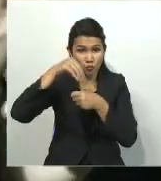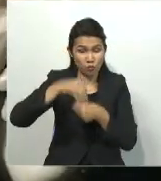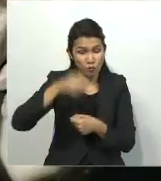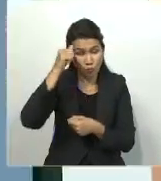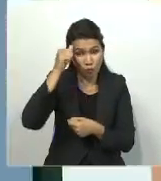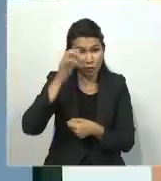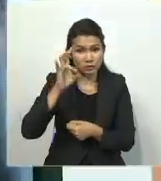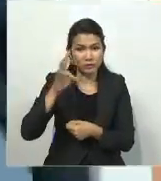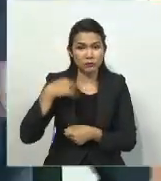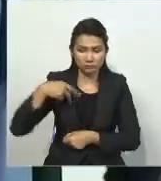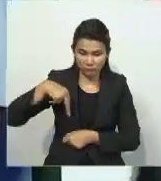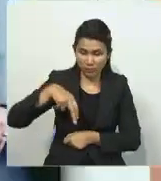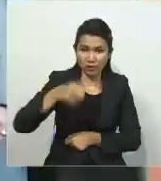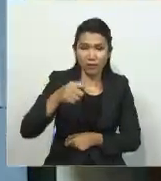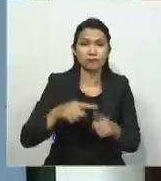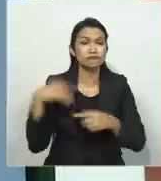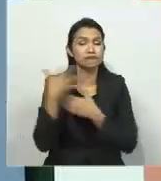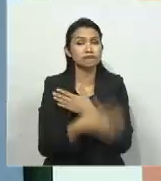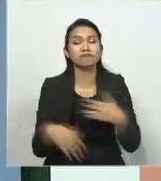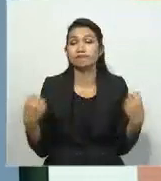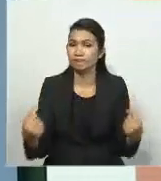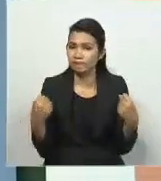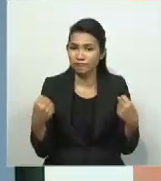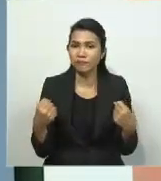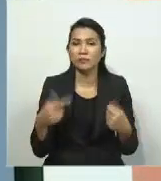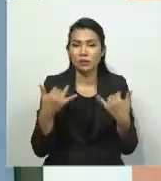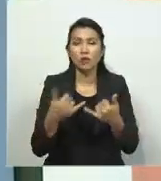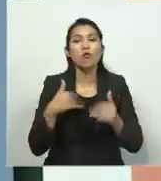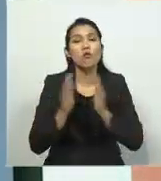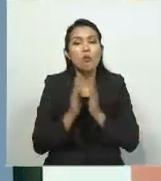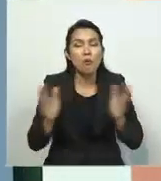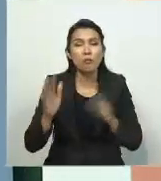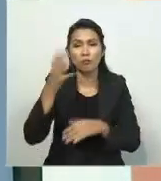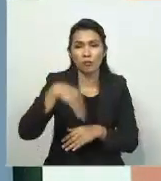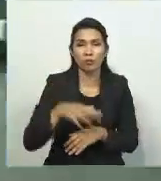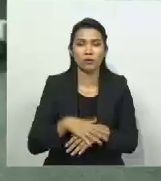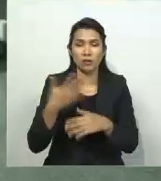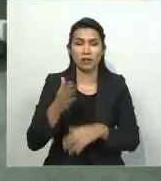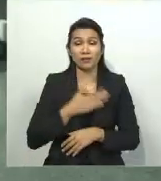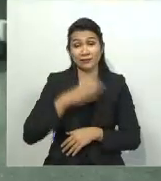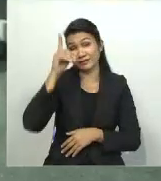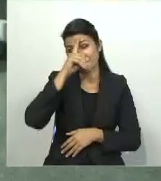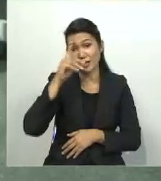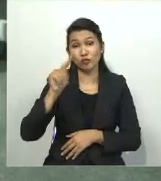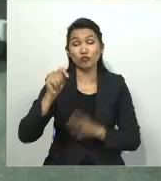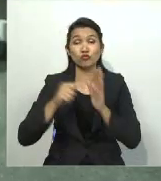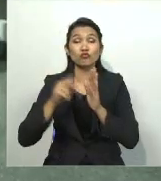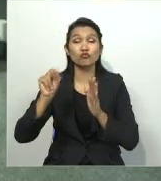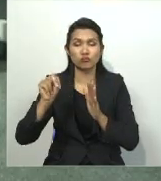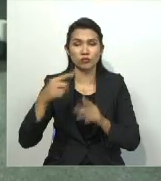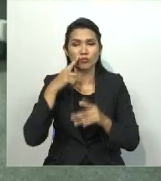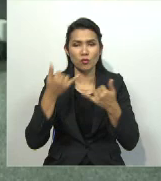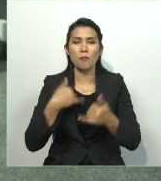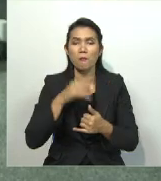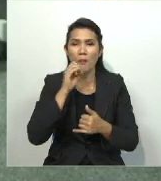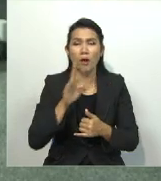พียง7วันก็สามารถเดินได้ร่างกายแข็งแรงวันนี้ก็เลยออกมาขอบคุณทุกคนโดยเฉพาะคุณตูนบอดี้สแลมค่ะซึ่งคุณตูนเนี่ยบอกว่